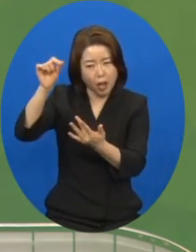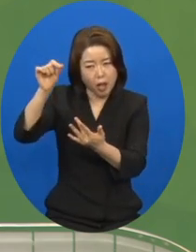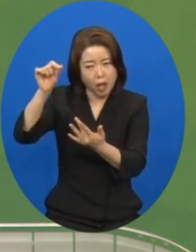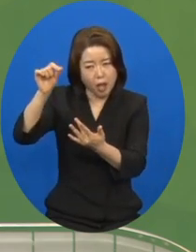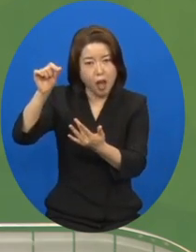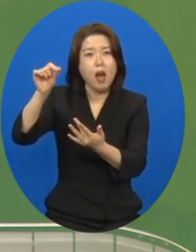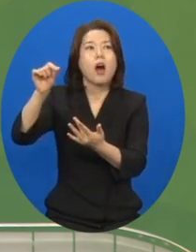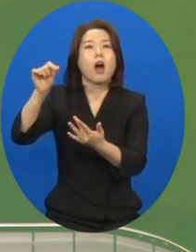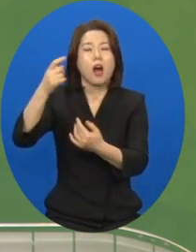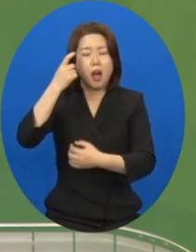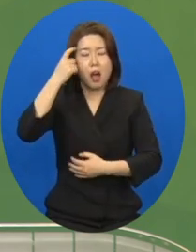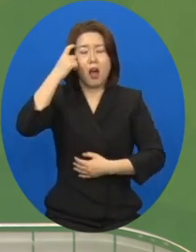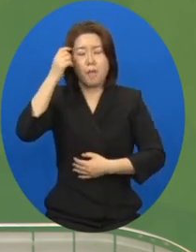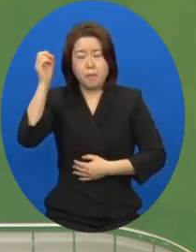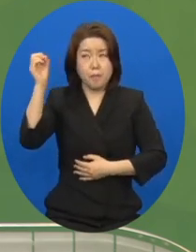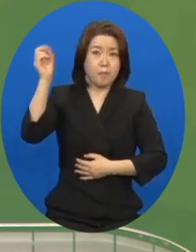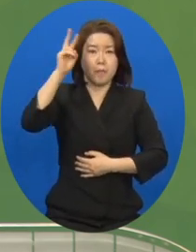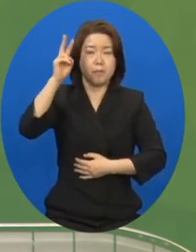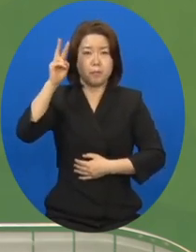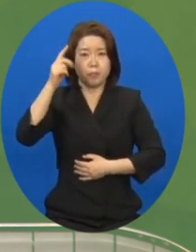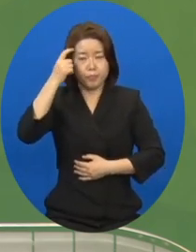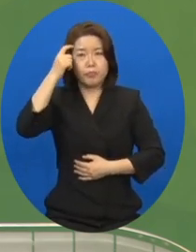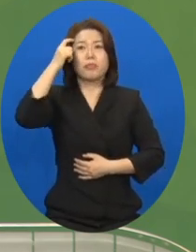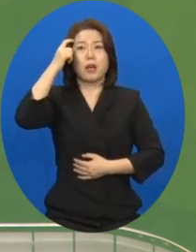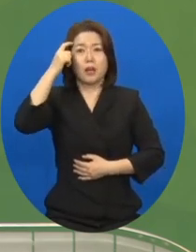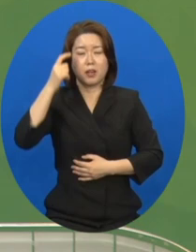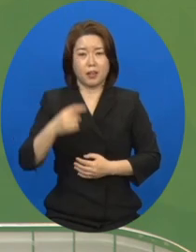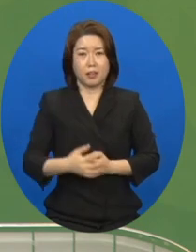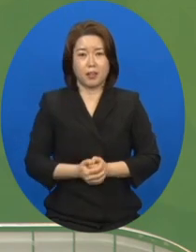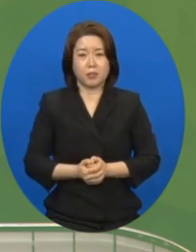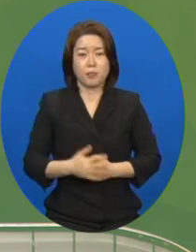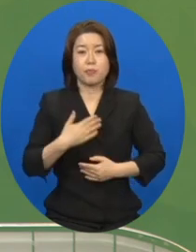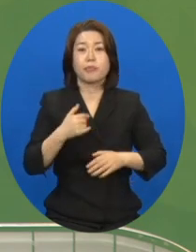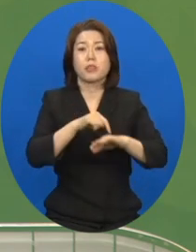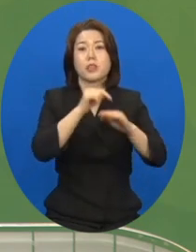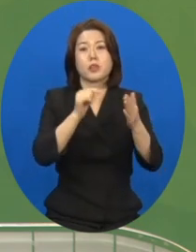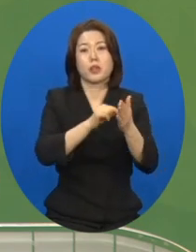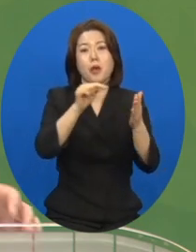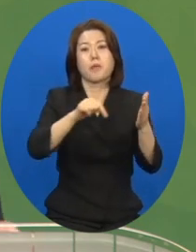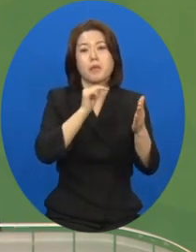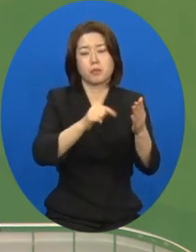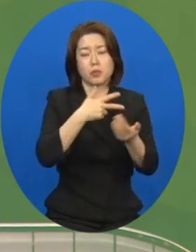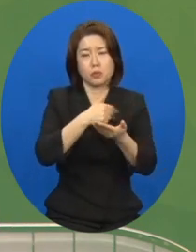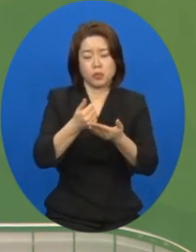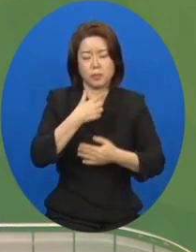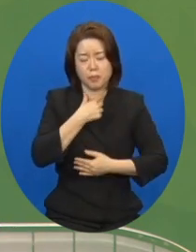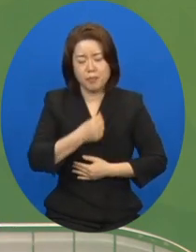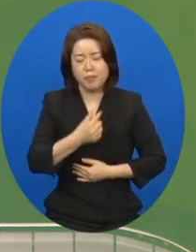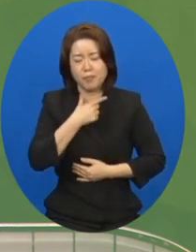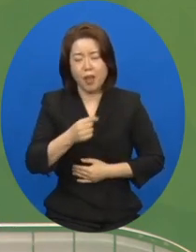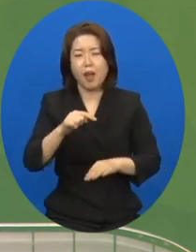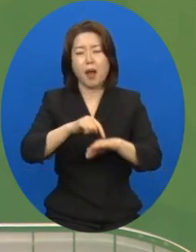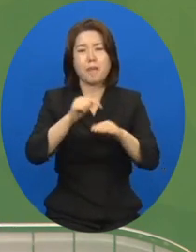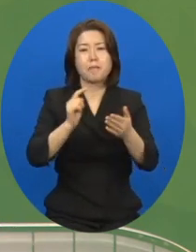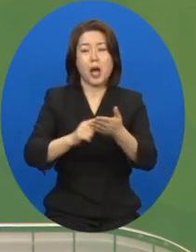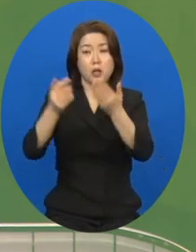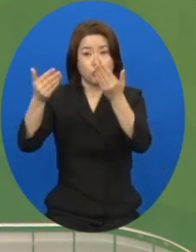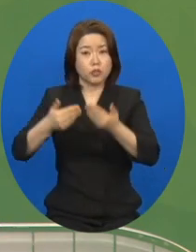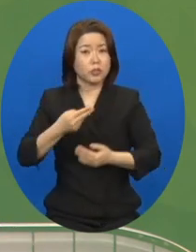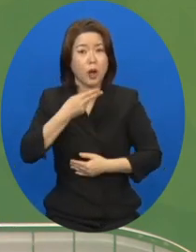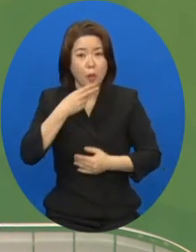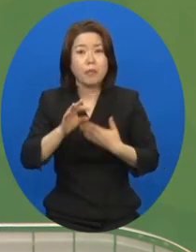말씀이 성광처럼 깨달아졌다. 내 마음에 주님을 갈망하는 마음을 주시지